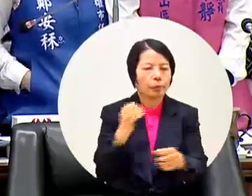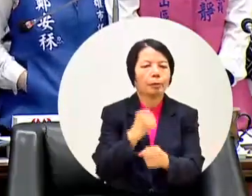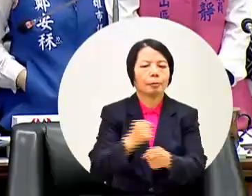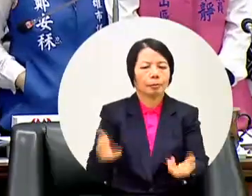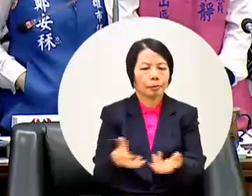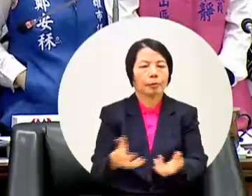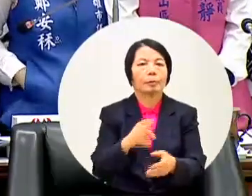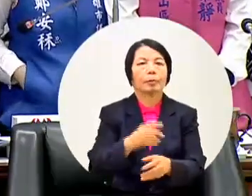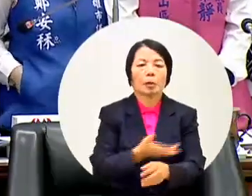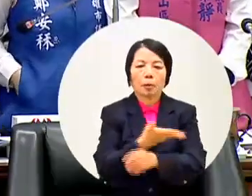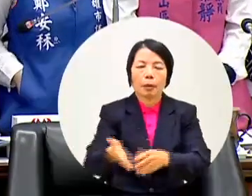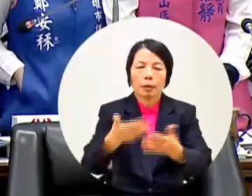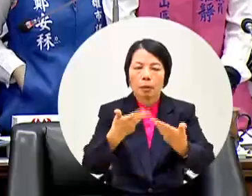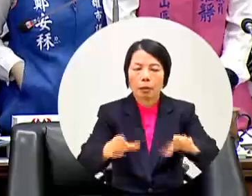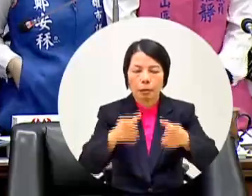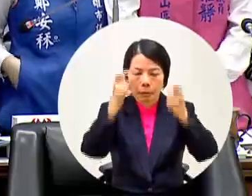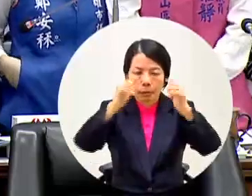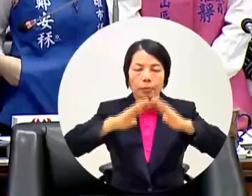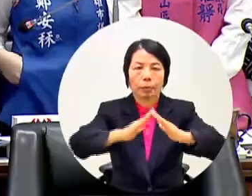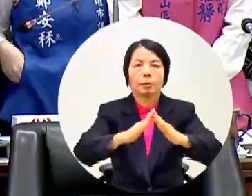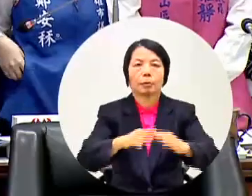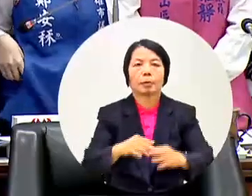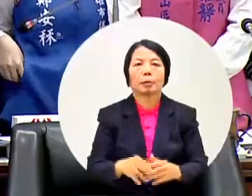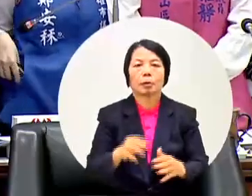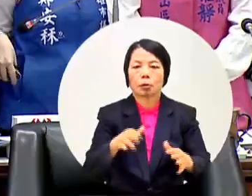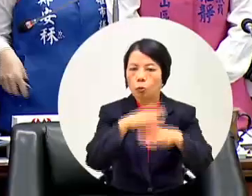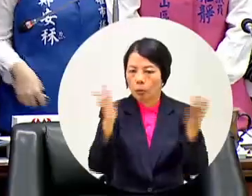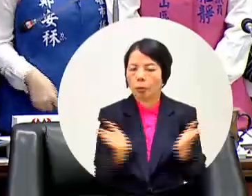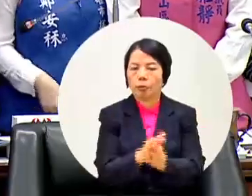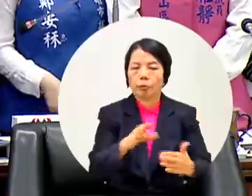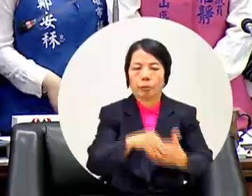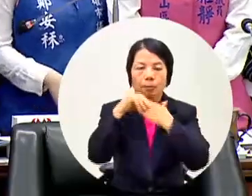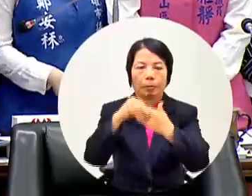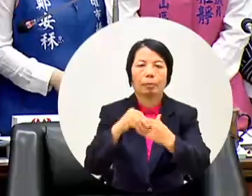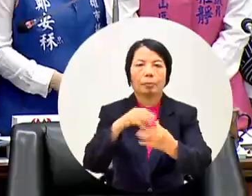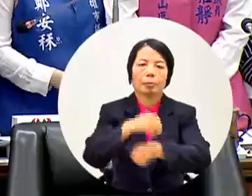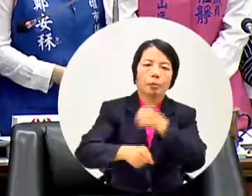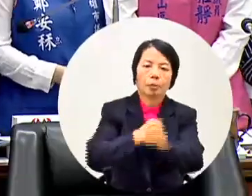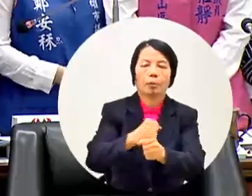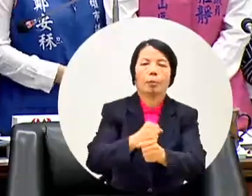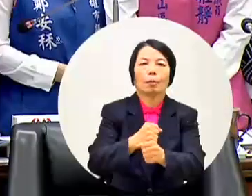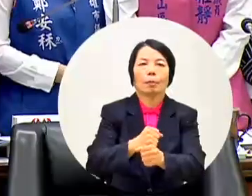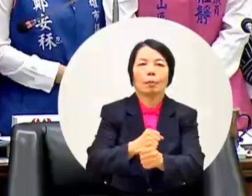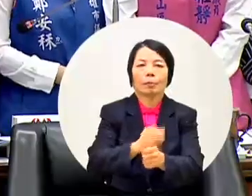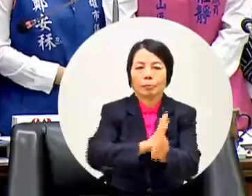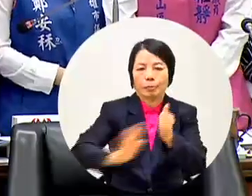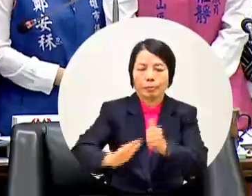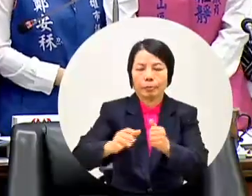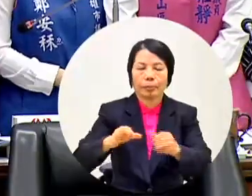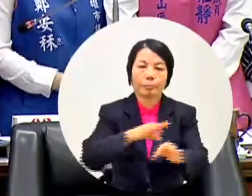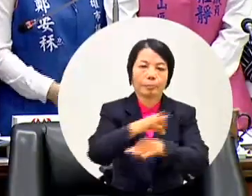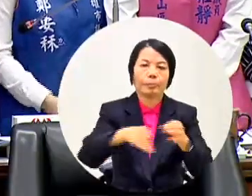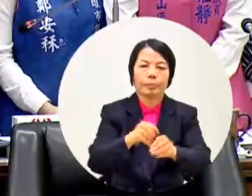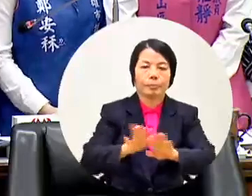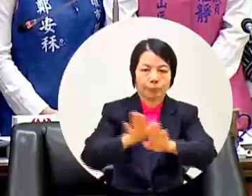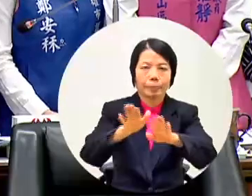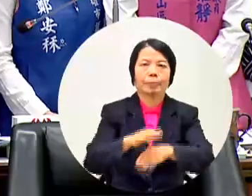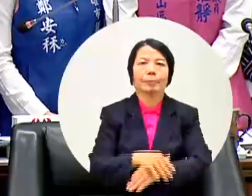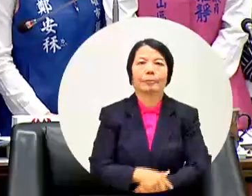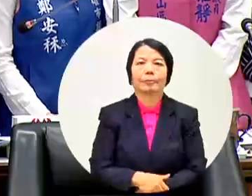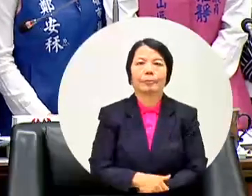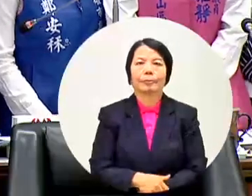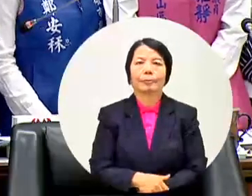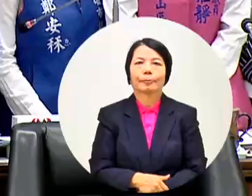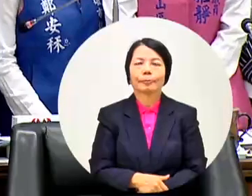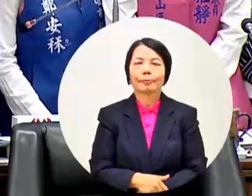体带动起来我们的观光以及我们的经济的人潮。 我们 我想国民党团在这